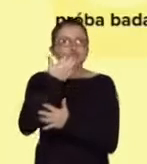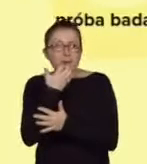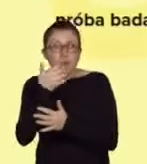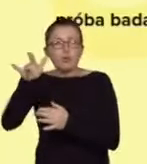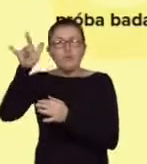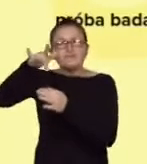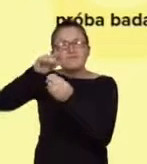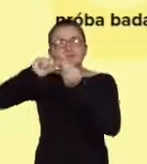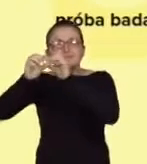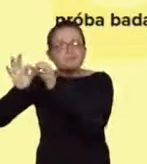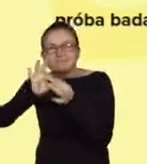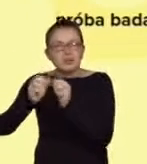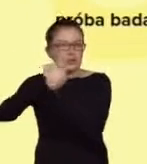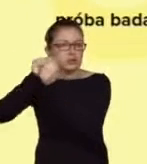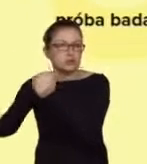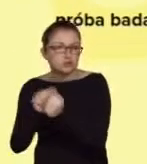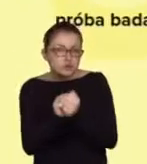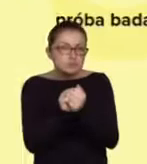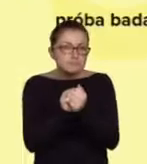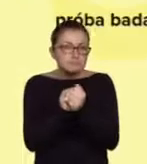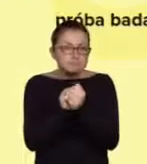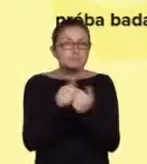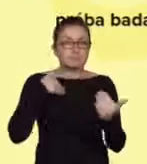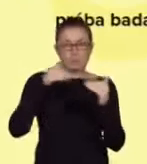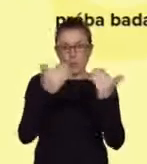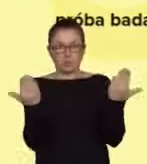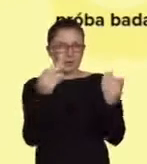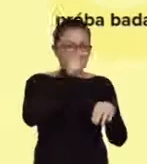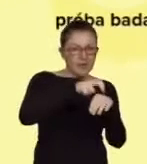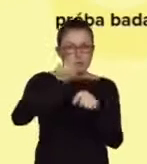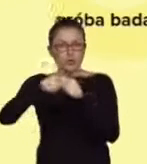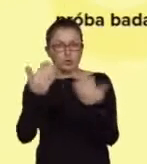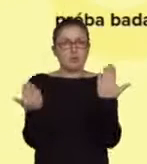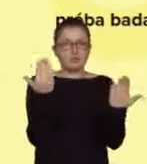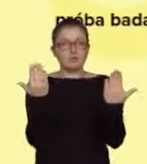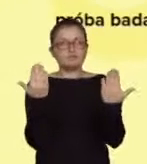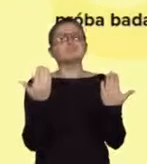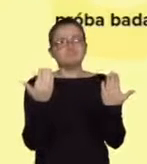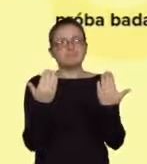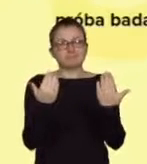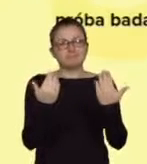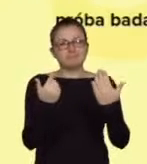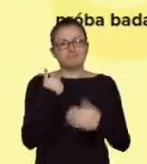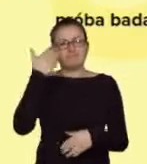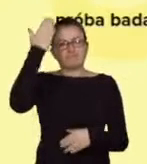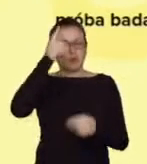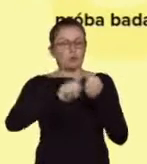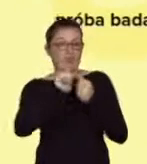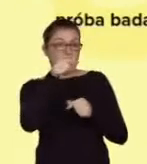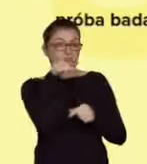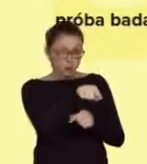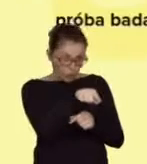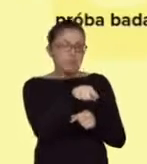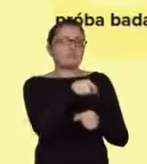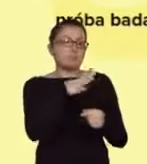struktury. Porównując próbę badawczą z próbą kontrolną, możemy zatem stwierdzić, że w próbie numer 1 działały białka